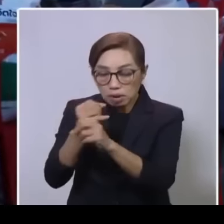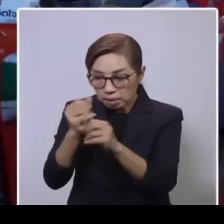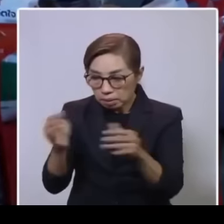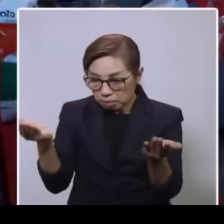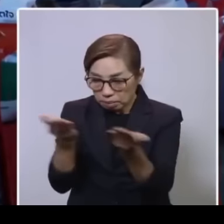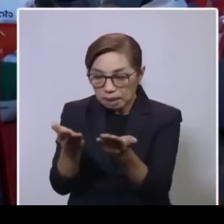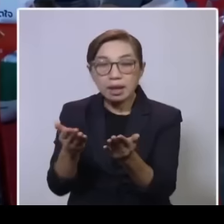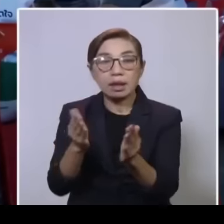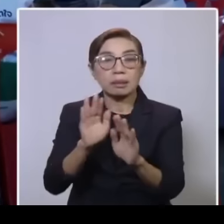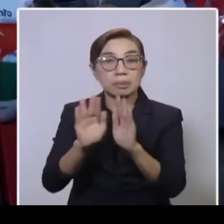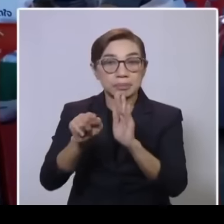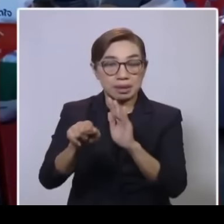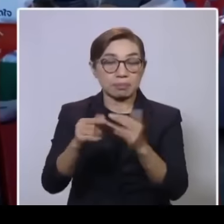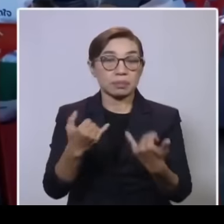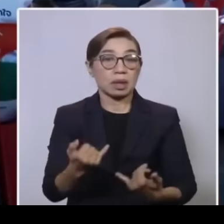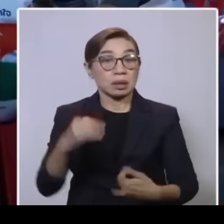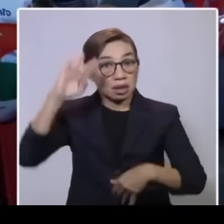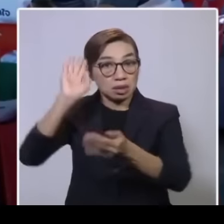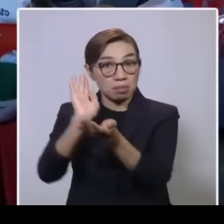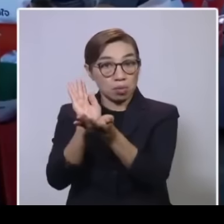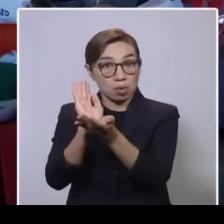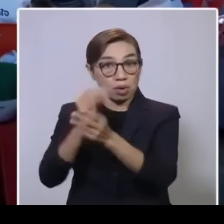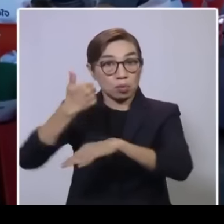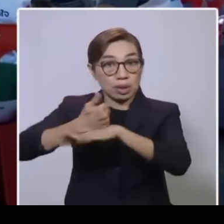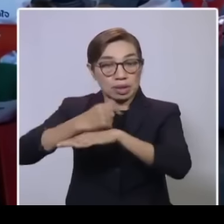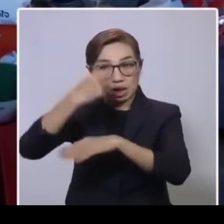ามารถที่จะรวบรวมญาติได้ทั้งหมดแล้ว